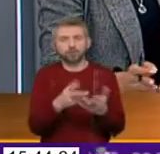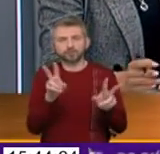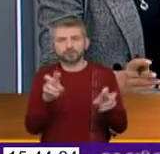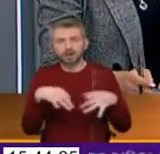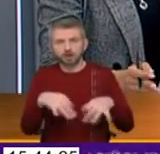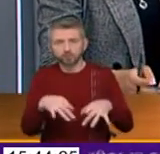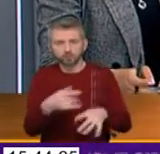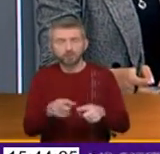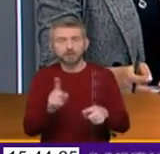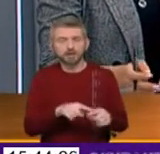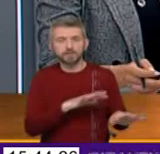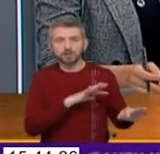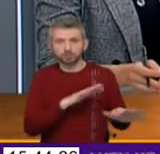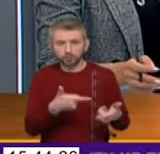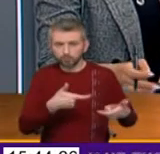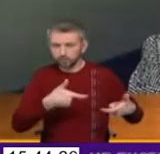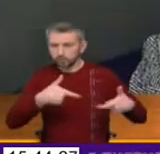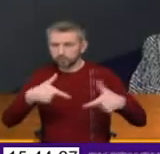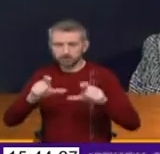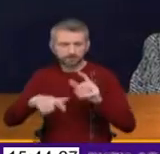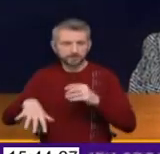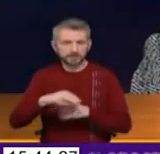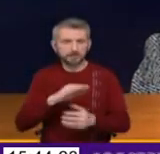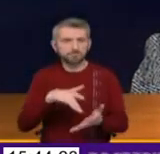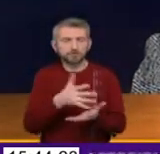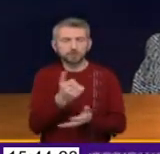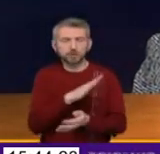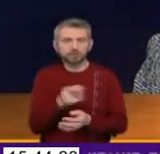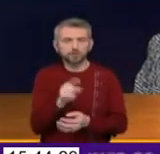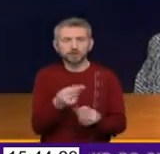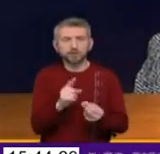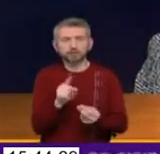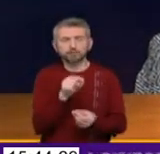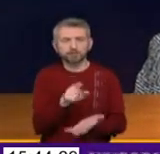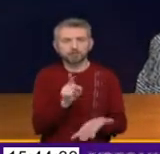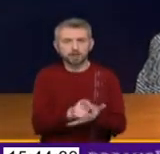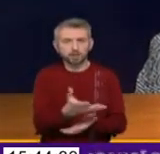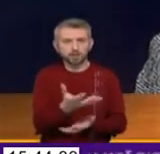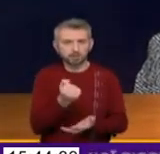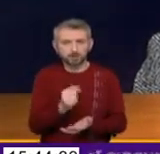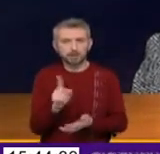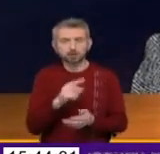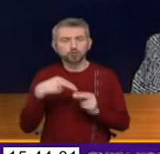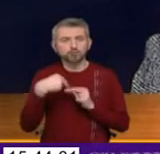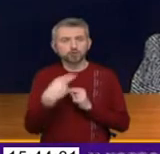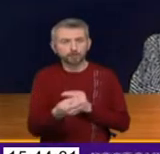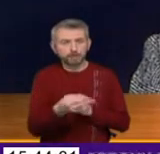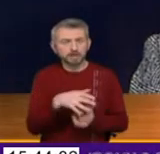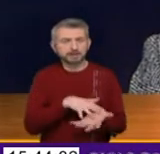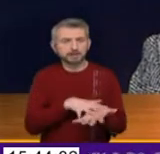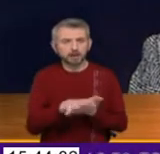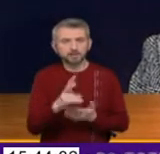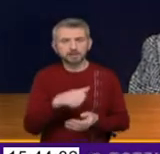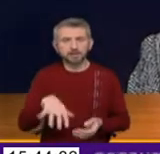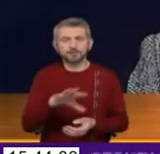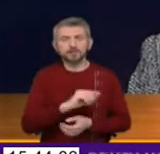транспорту. Це відбулося, тому що місто не отримувало тих коштів, які воно має отримувати, щоб компенсувати затрати на